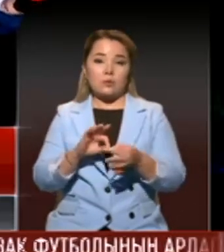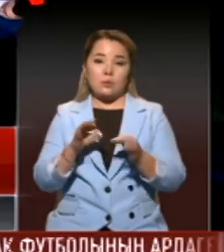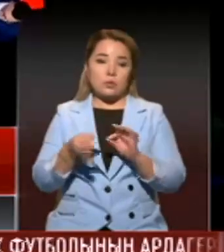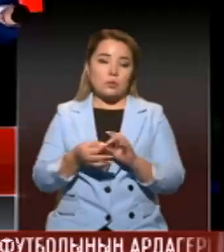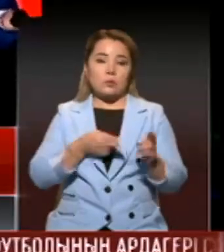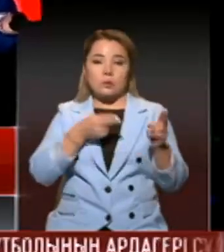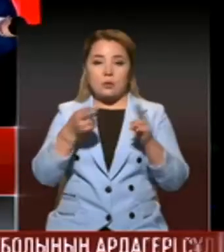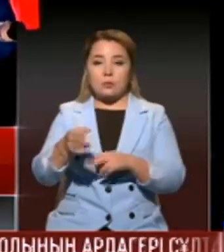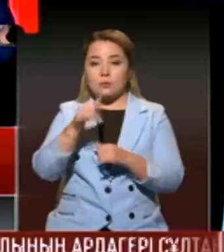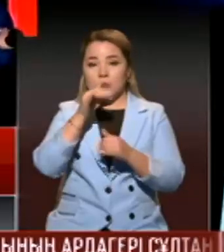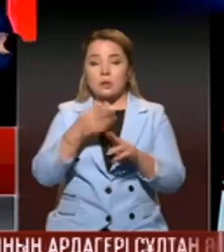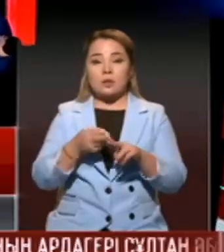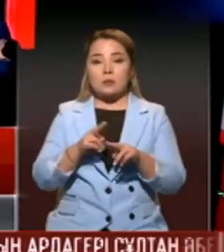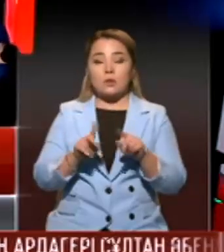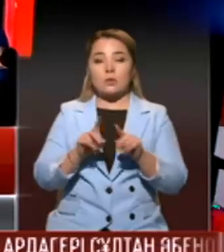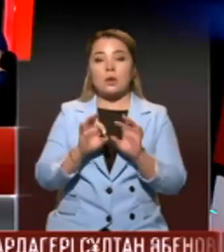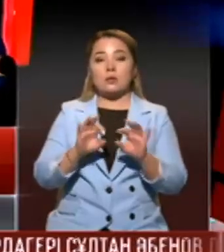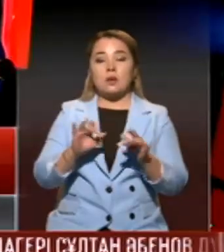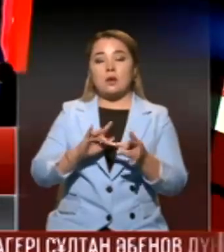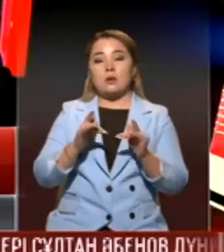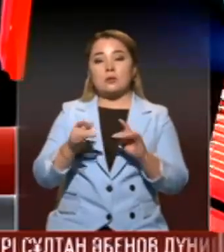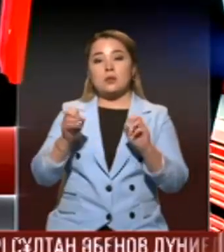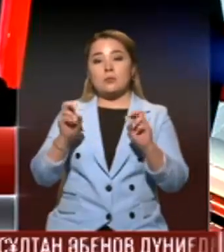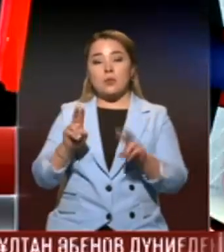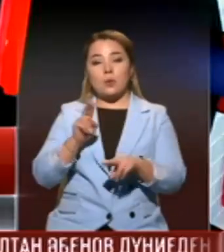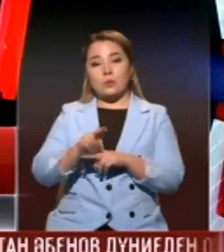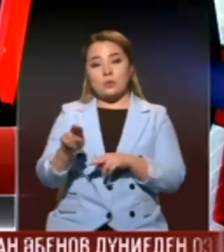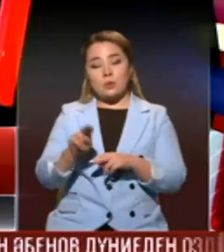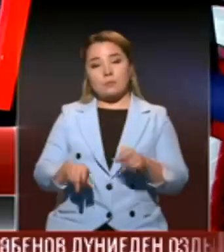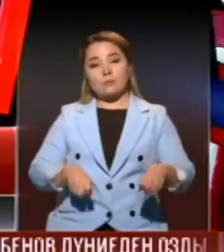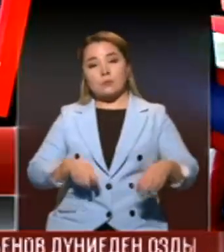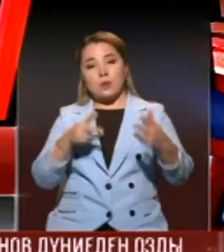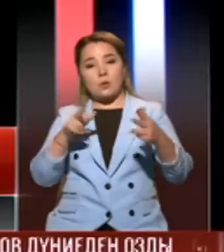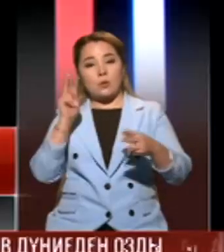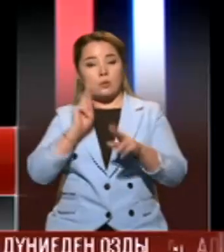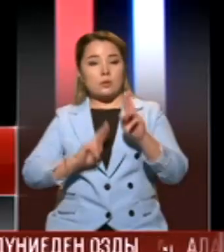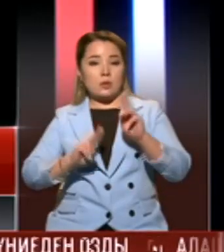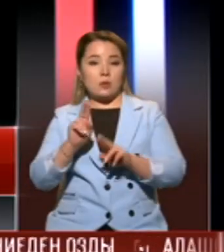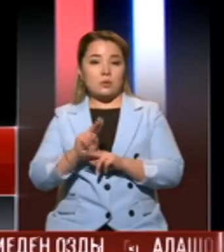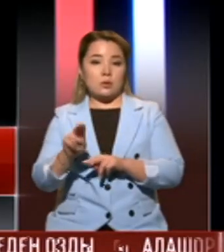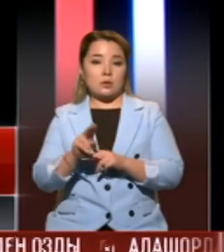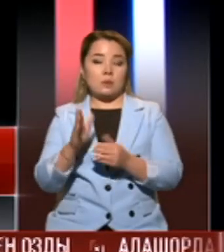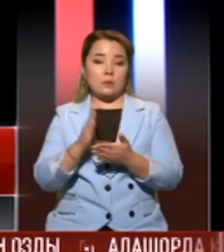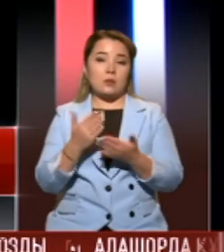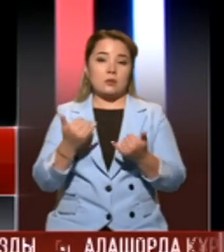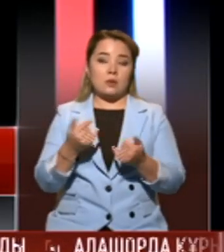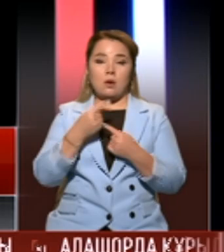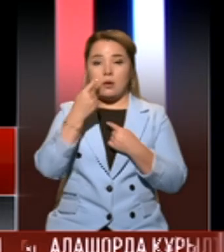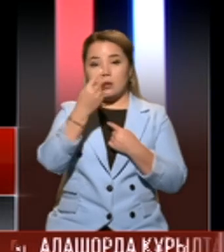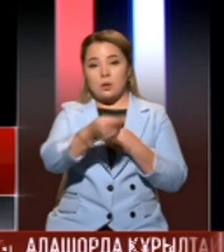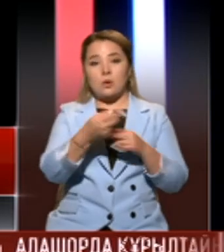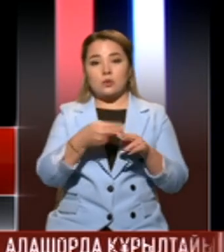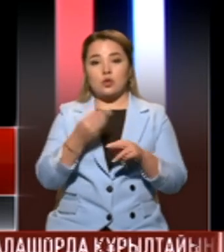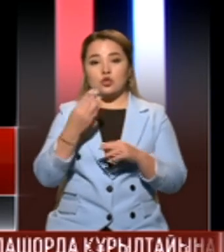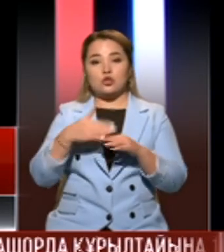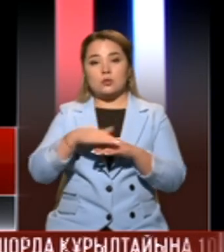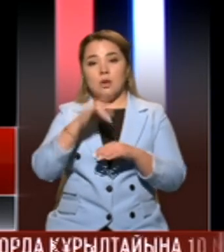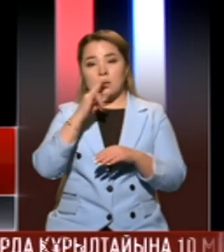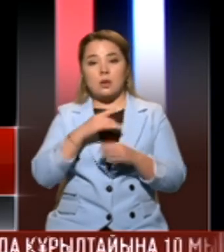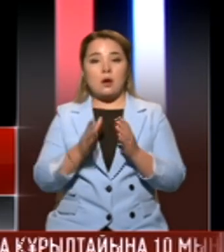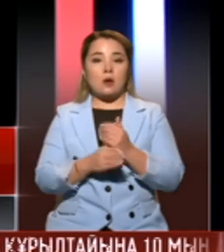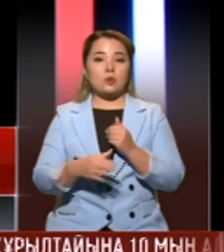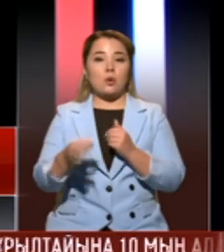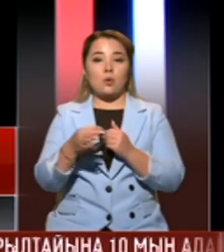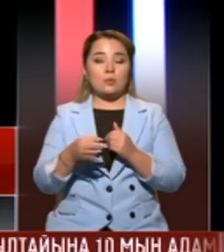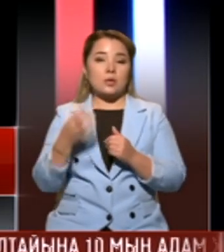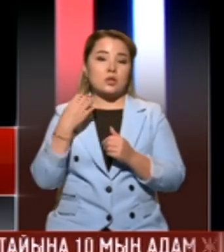бара алмайды. Мысалы осыны бір кішкене онлайн форматта үйрету тәсілдерін ойлап шығару керек сияқты. Әйтпесе анау Шығыс Қазақстан, Атырау